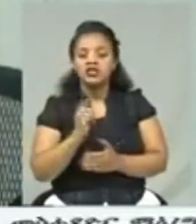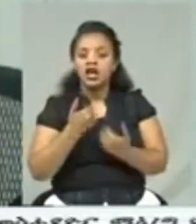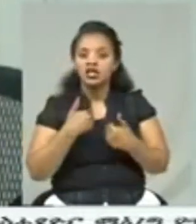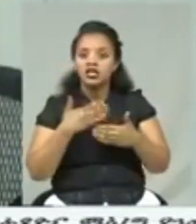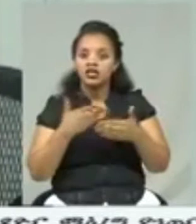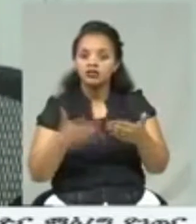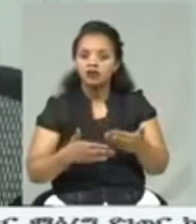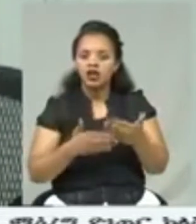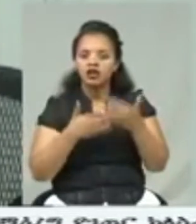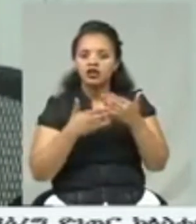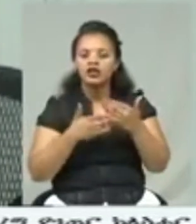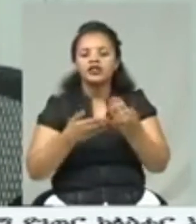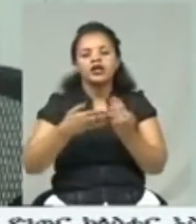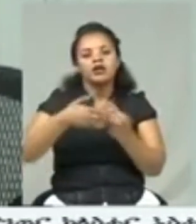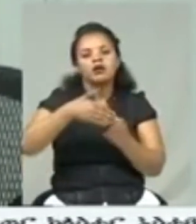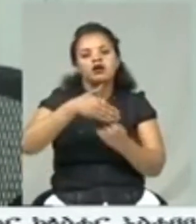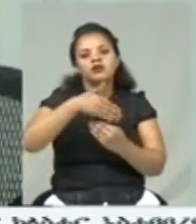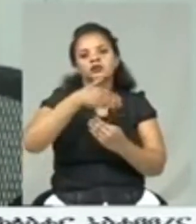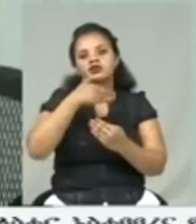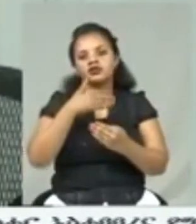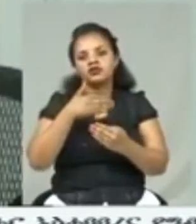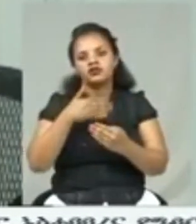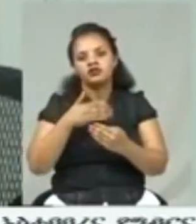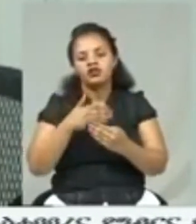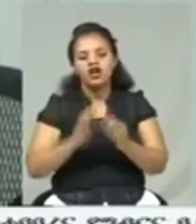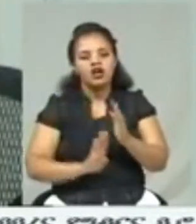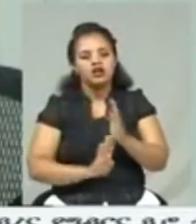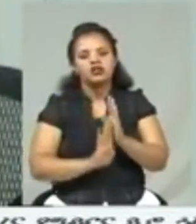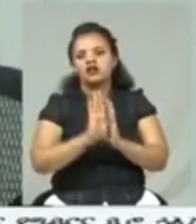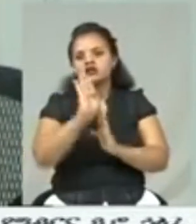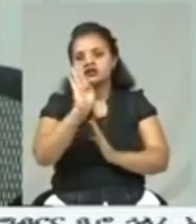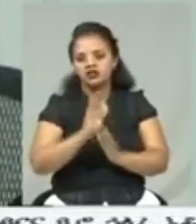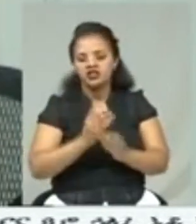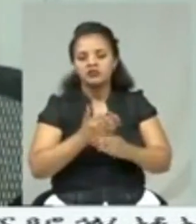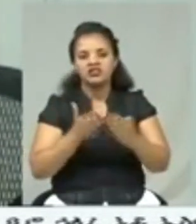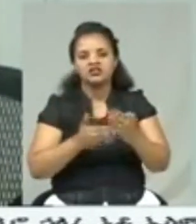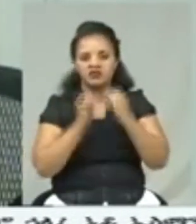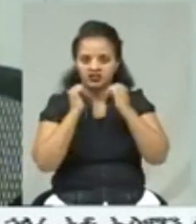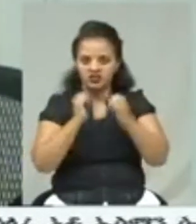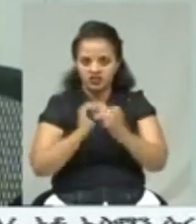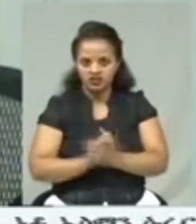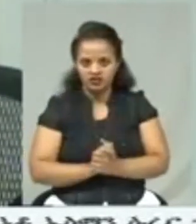ይገነባል? ከተንከባከብ ነው፣ ካሳደግ ነው ይገነባል።